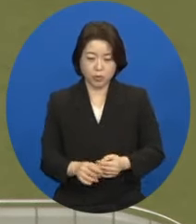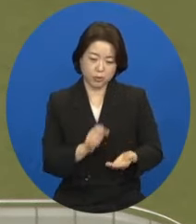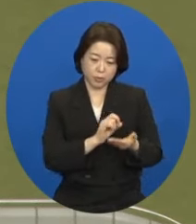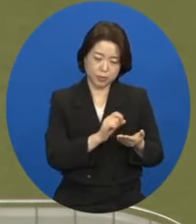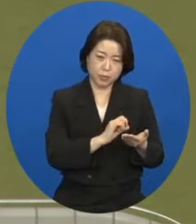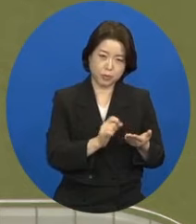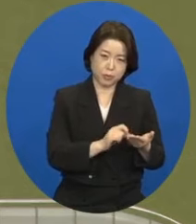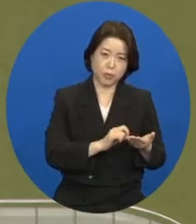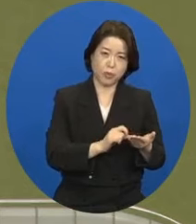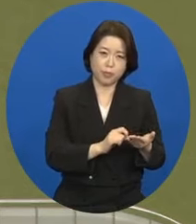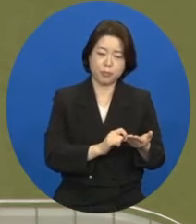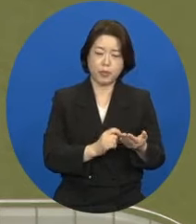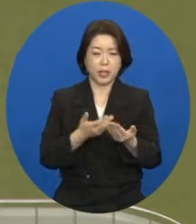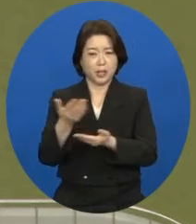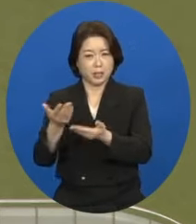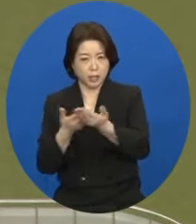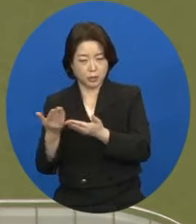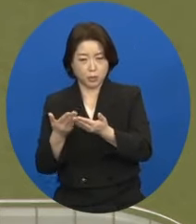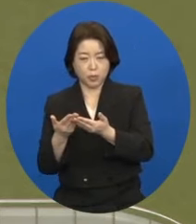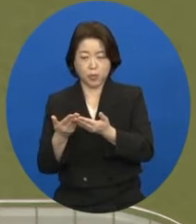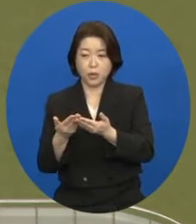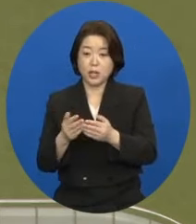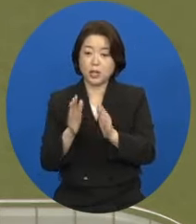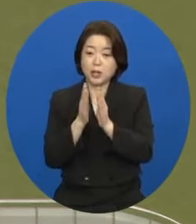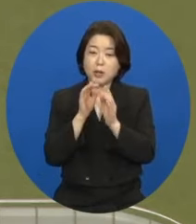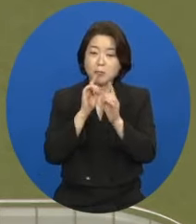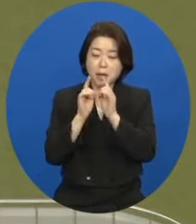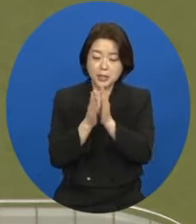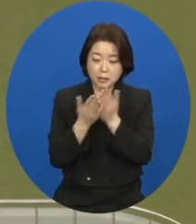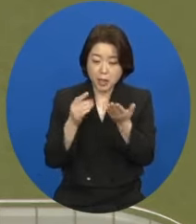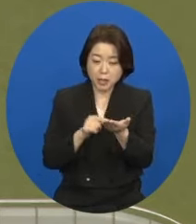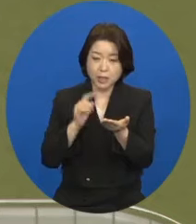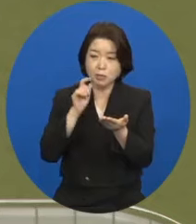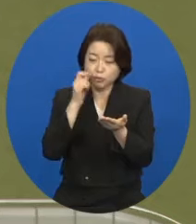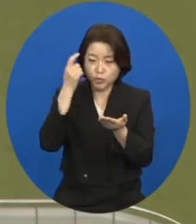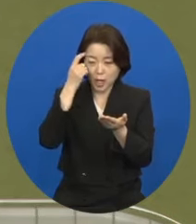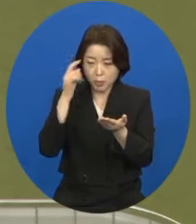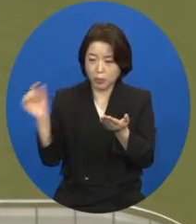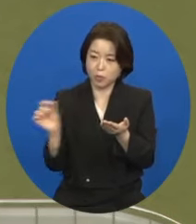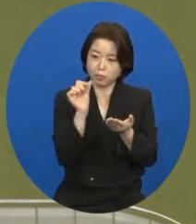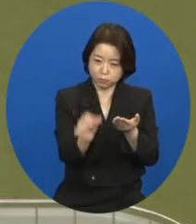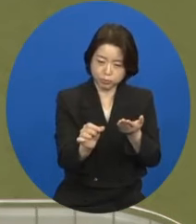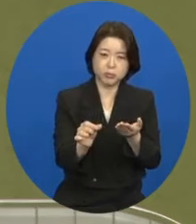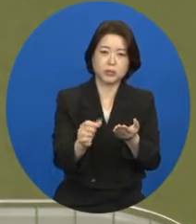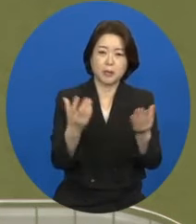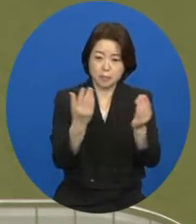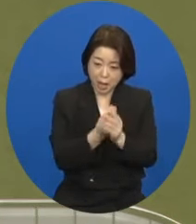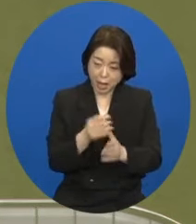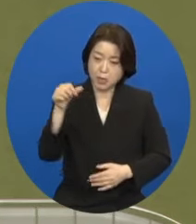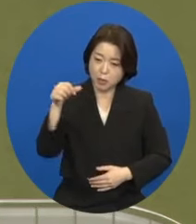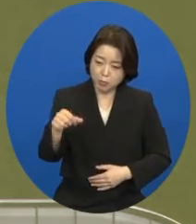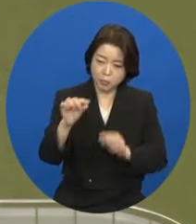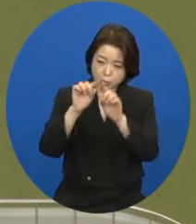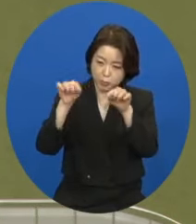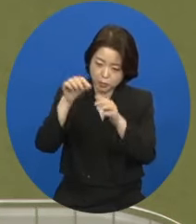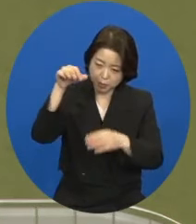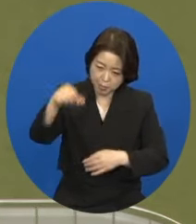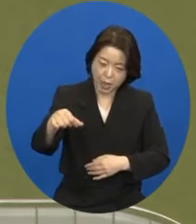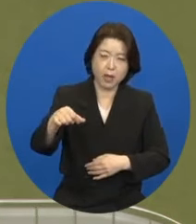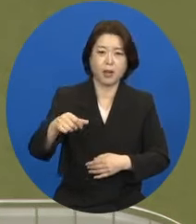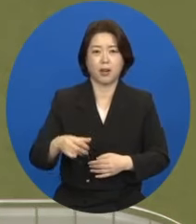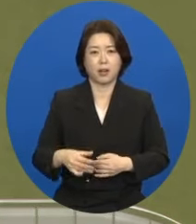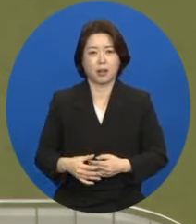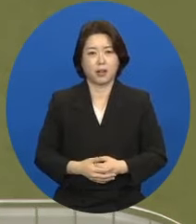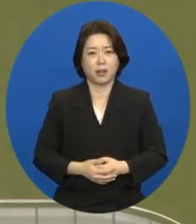그것을 나누고 스티커 하나씩 붙이는 거예요. 여러분, 이것이 훈련입니다. 나말처럼 당연히 여기지